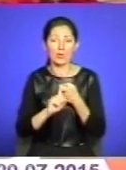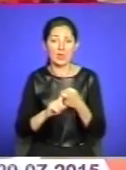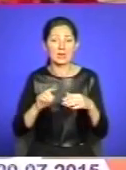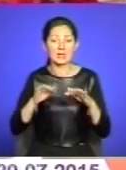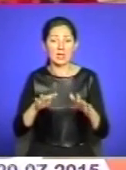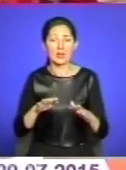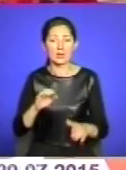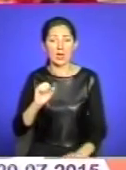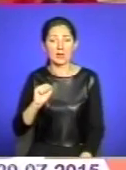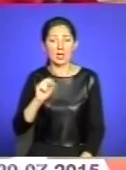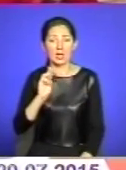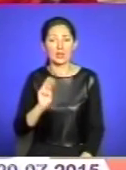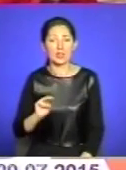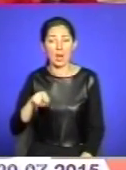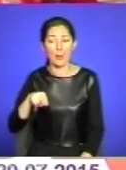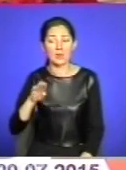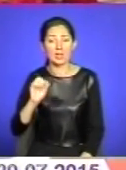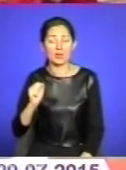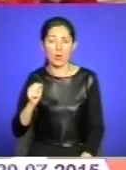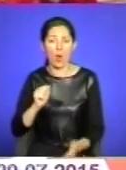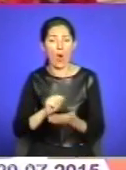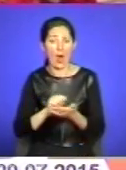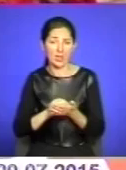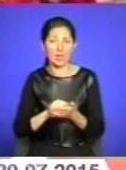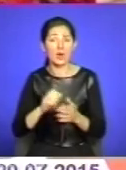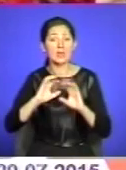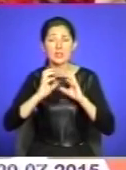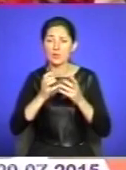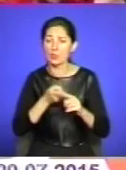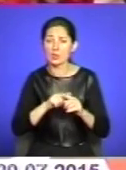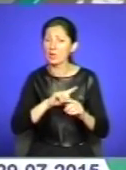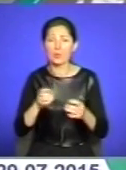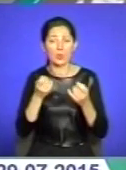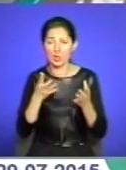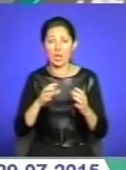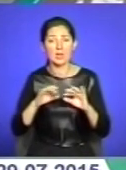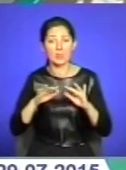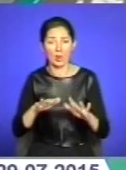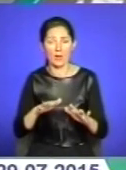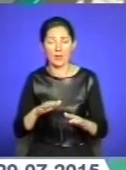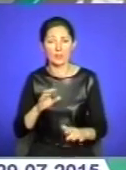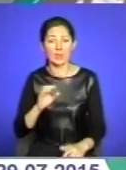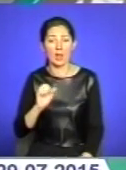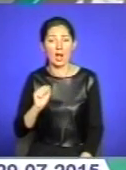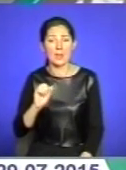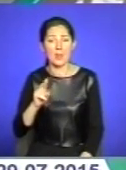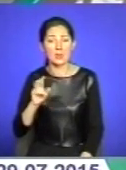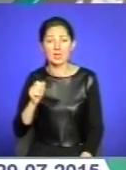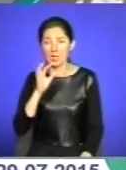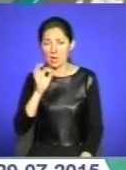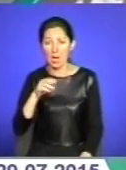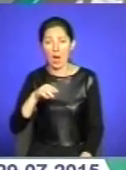діяльністю Андрея Шептицького в архів. Світу. А це непроста справа. Елла Бистрицька зауважила, що митрополит